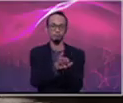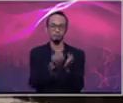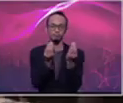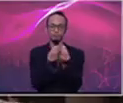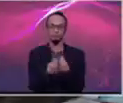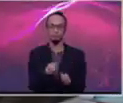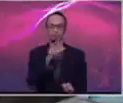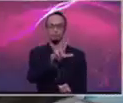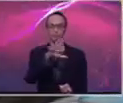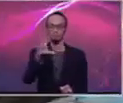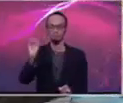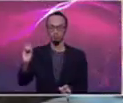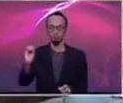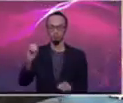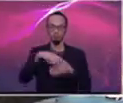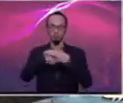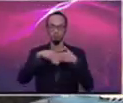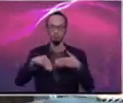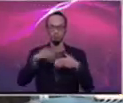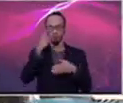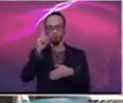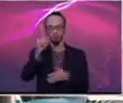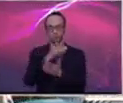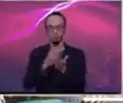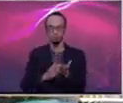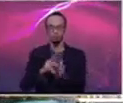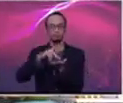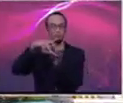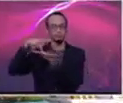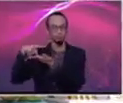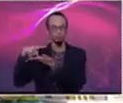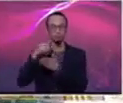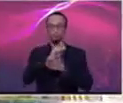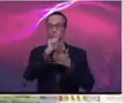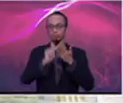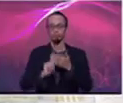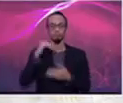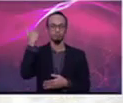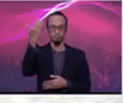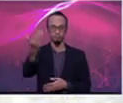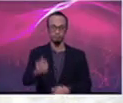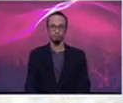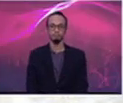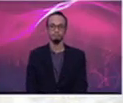350 per kaki persegi sebagai bekalan saham pahala di akhirat